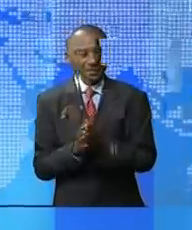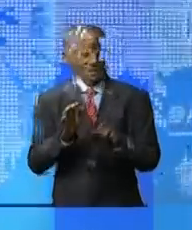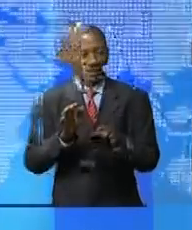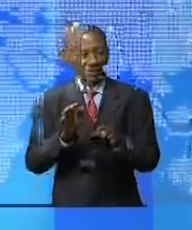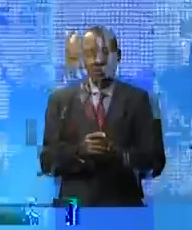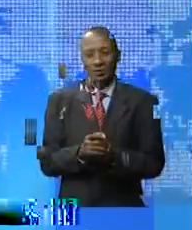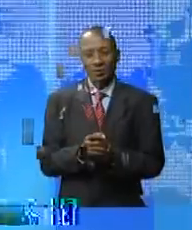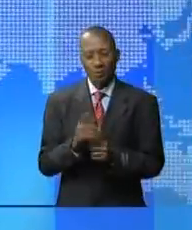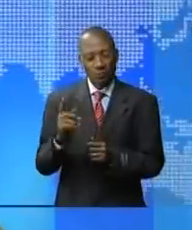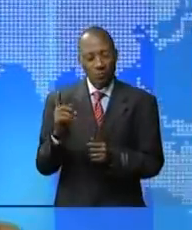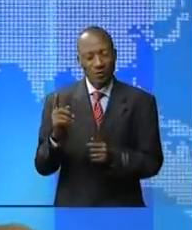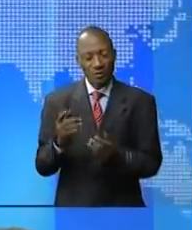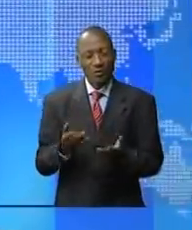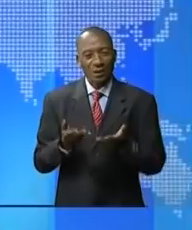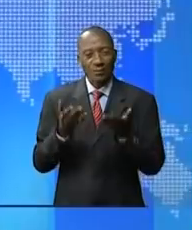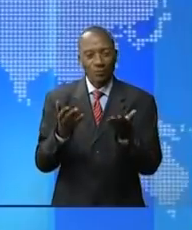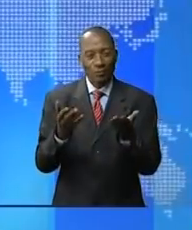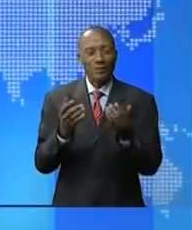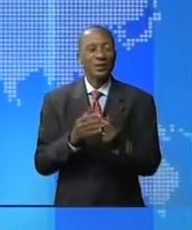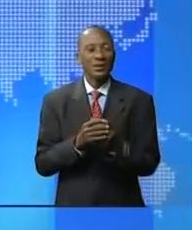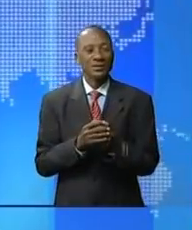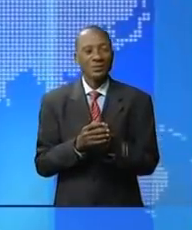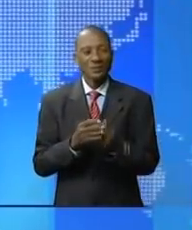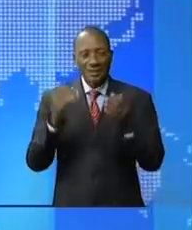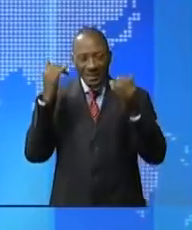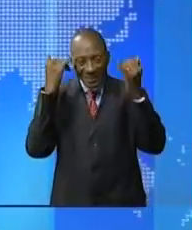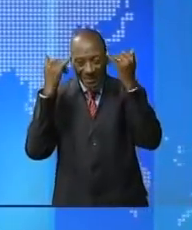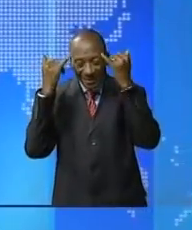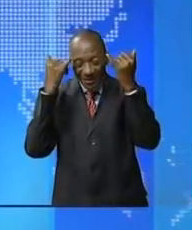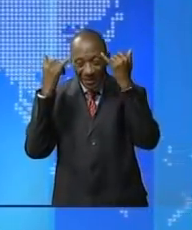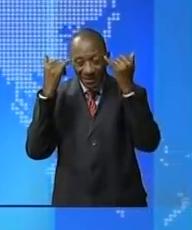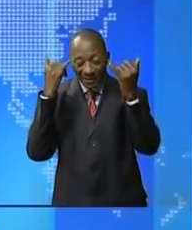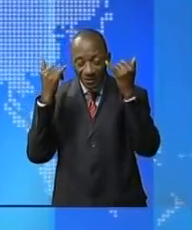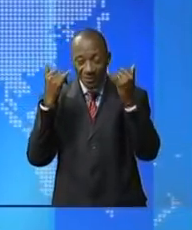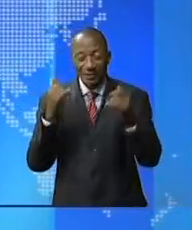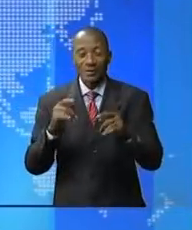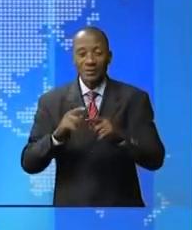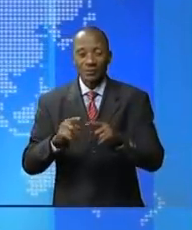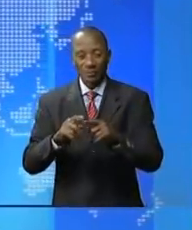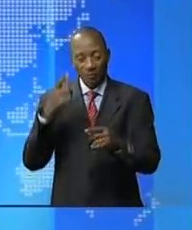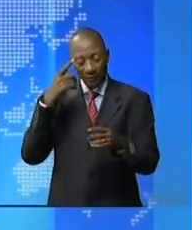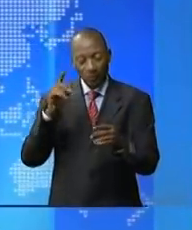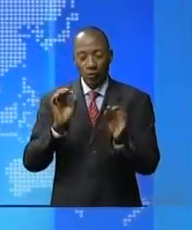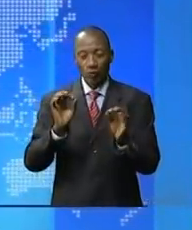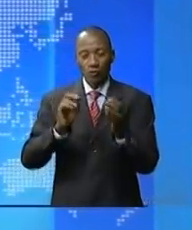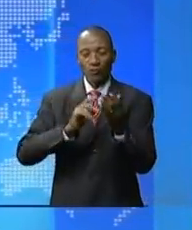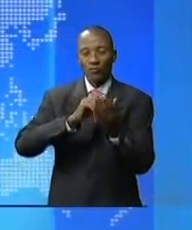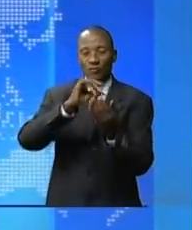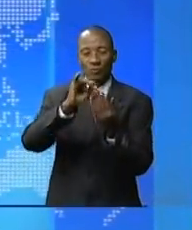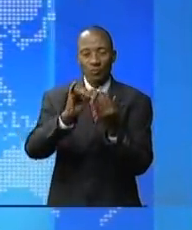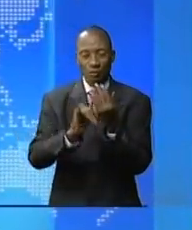capitale pour interroger le peuple sur la non-prise en compte de ce projet de loi par les